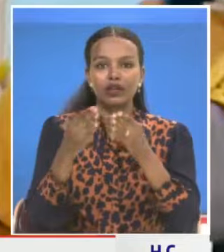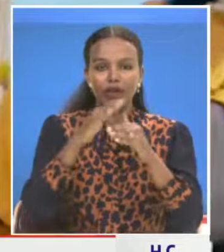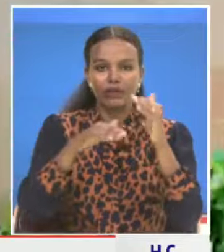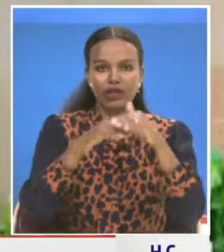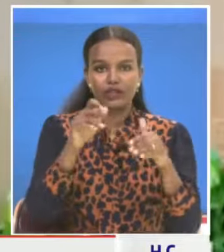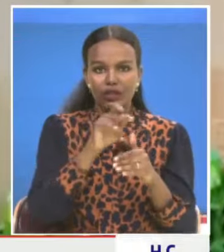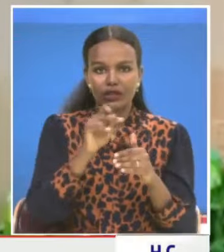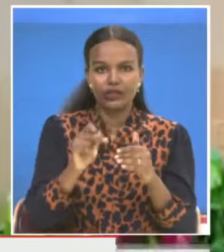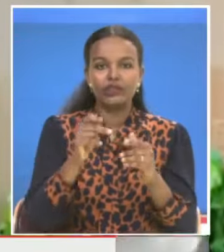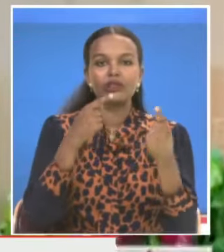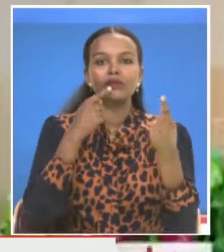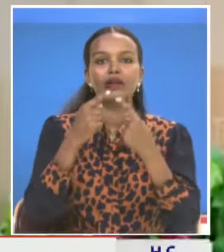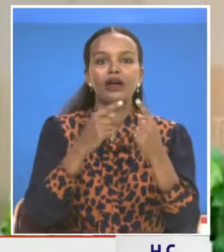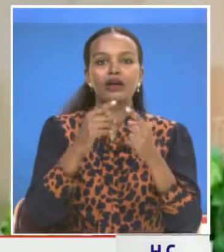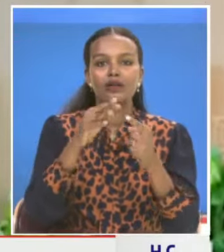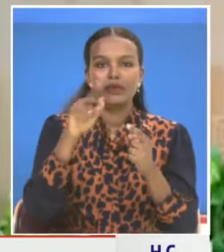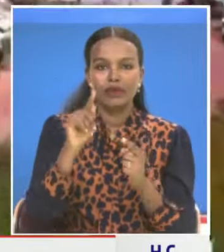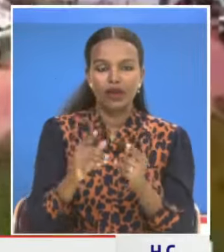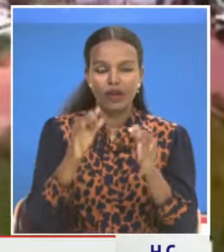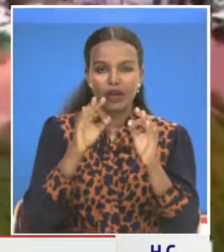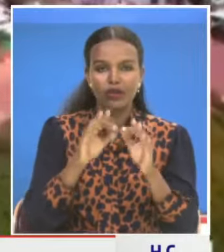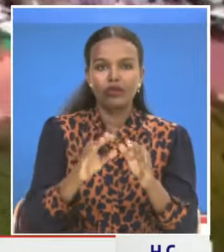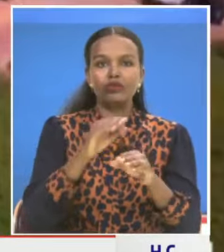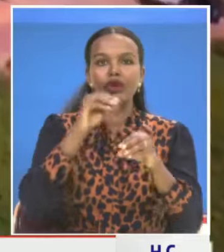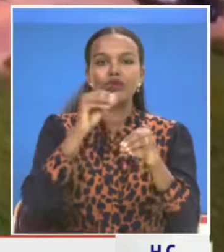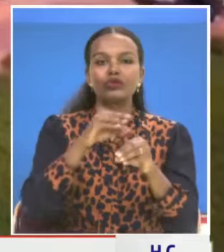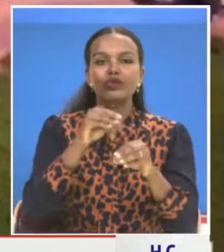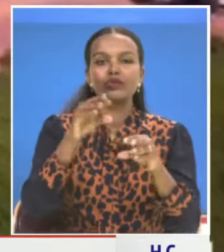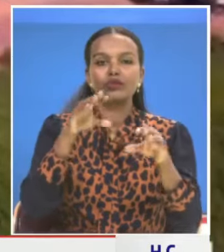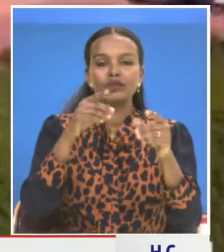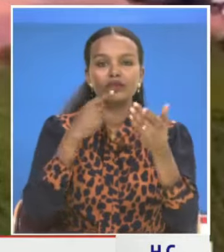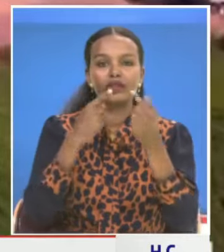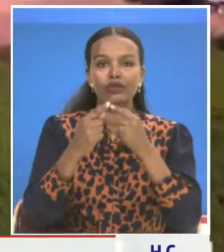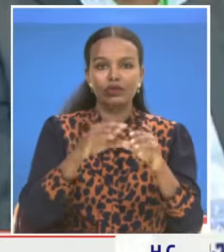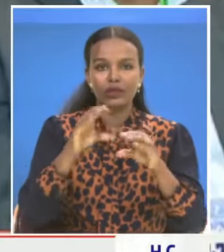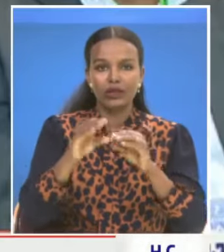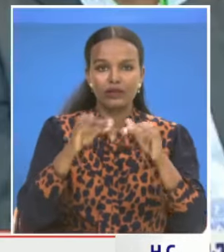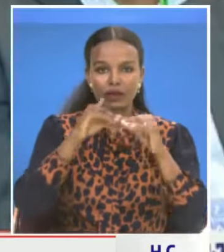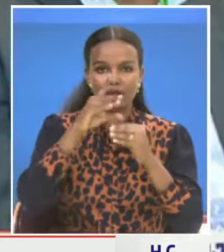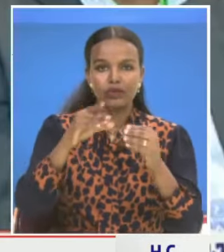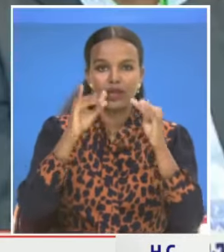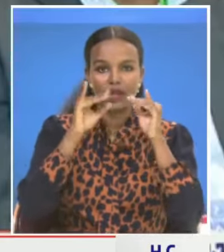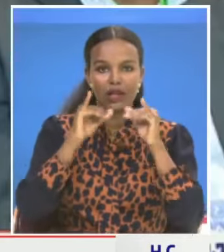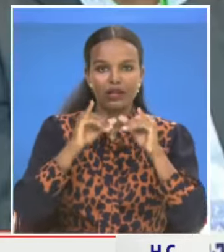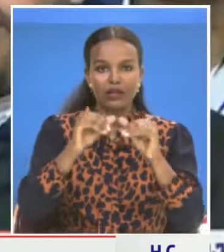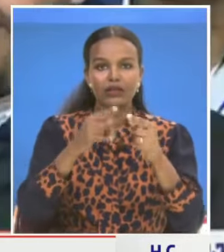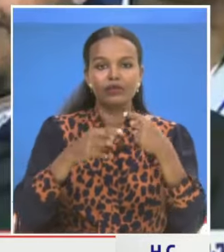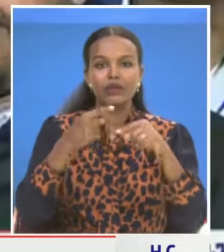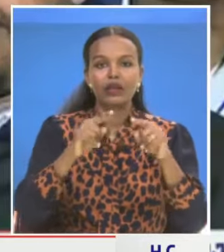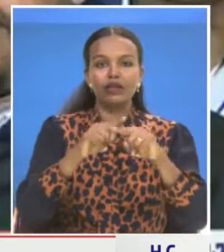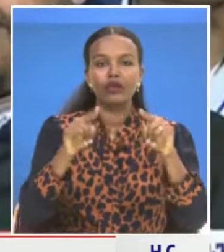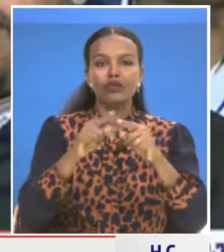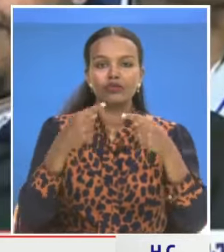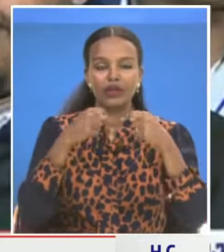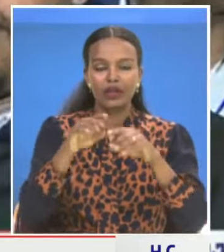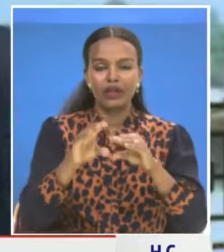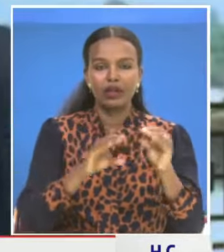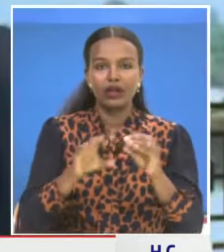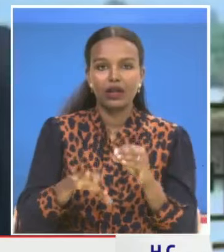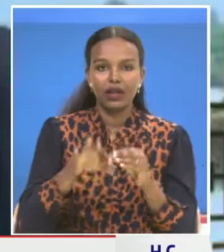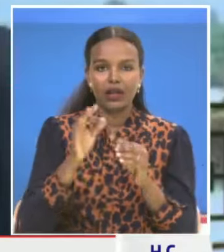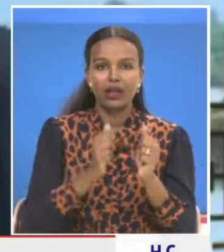እንጂ የማደራደርነት ሚና የለውም። ካውንስሉ ድርድሩ እንዲካሄድና በክልሉ ዘላቂ ሰላም እንዲሰፍንም የተለያዩ ጥረቶችን እያደረገ